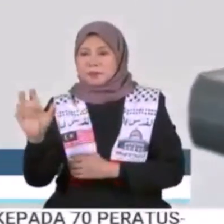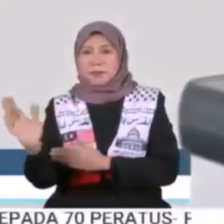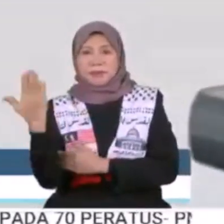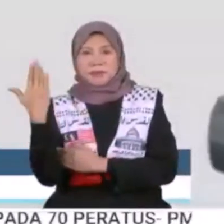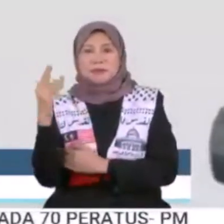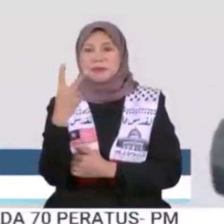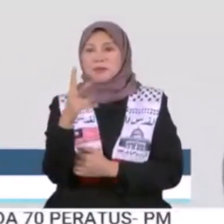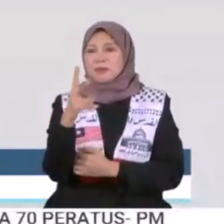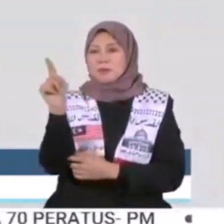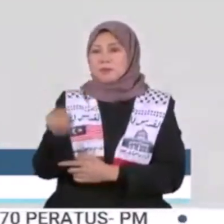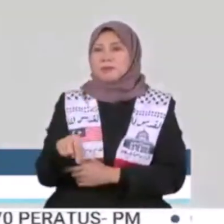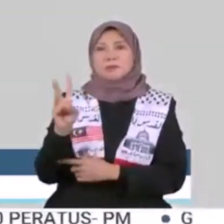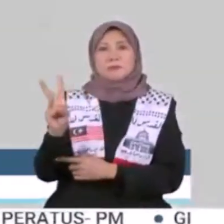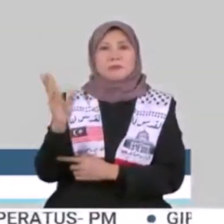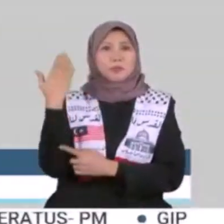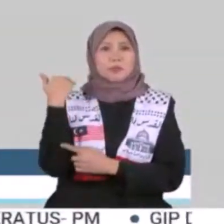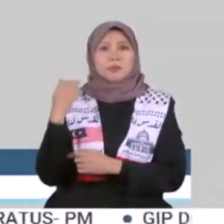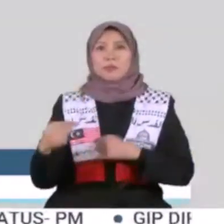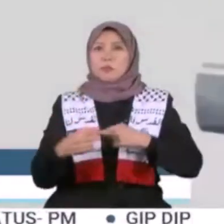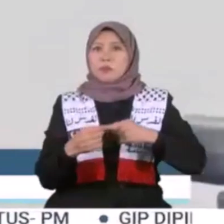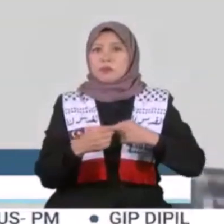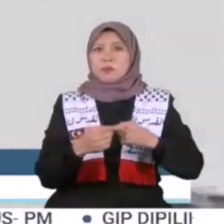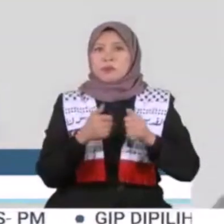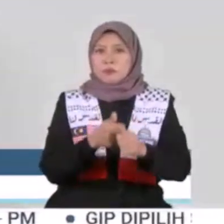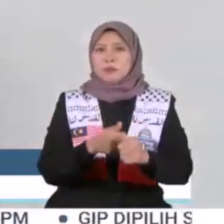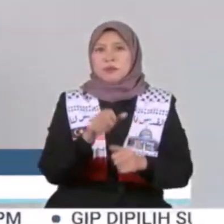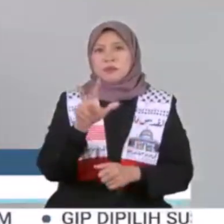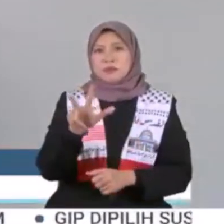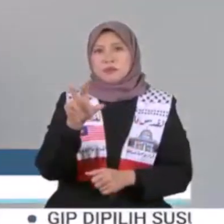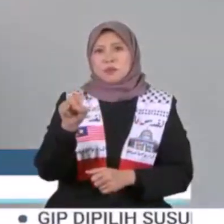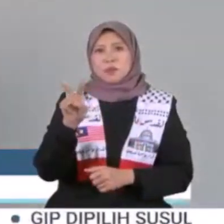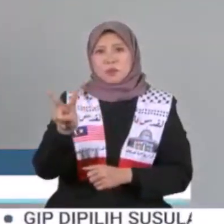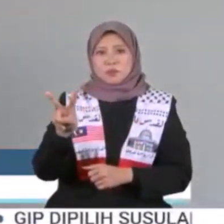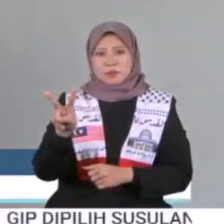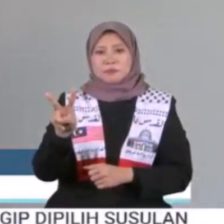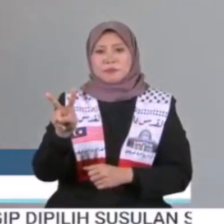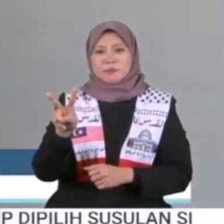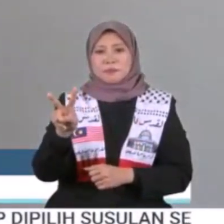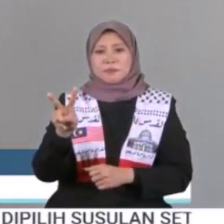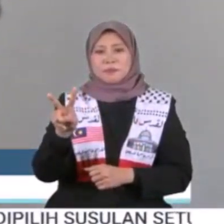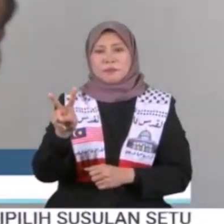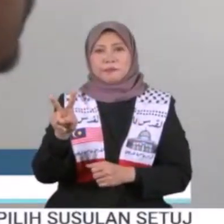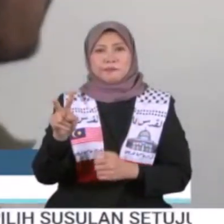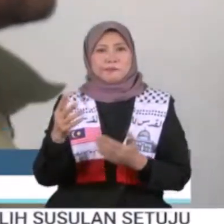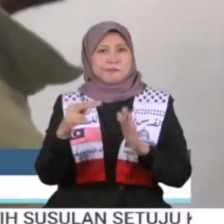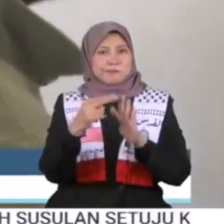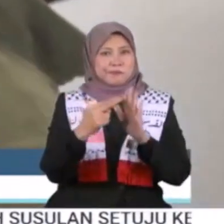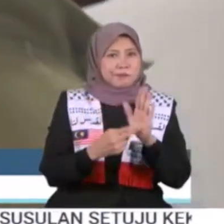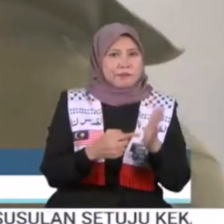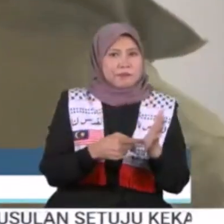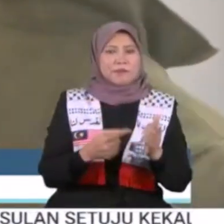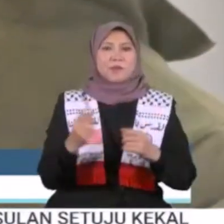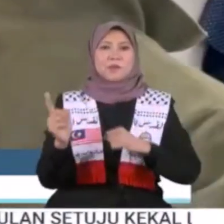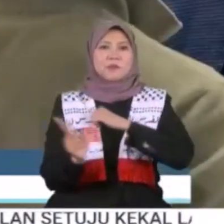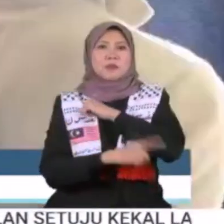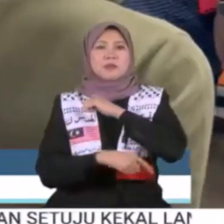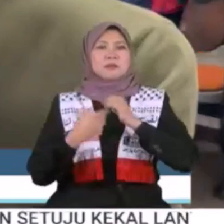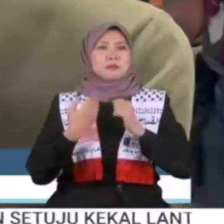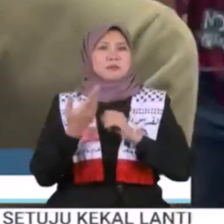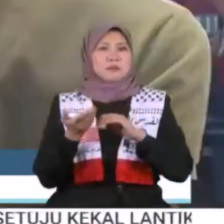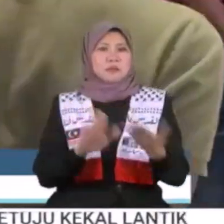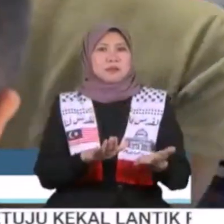9.30 pagi 12 Jun lalu. Pertuduhan dibuat mengikut Seksyen 302 Kanun Keseksaan yang memperuntukkan hukuman mati atau